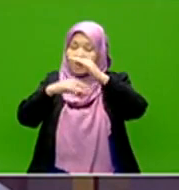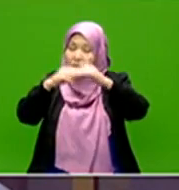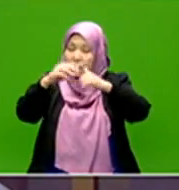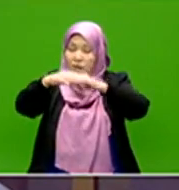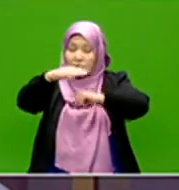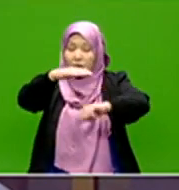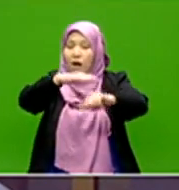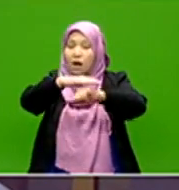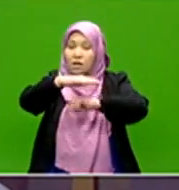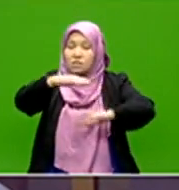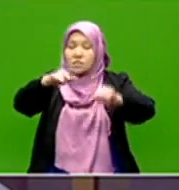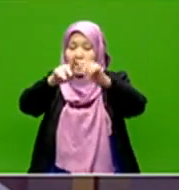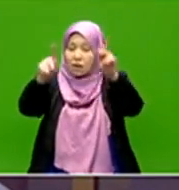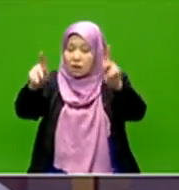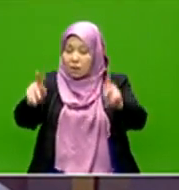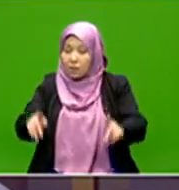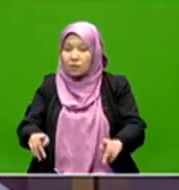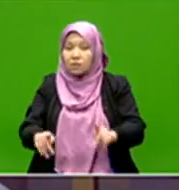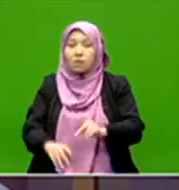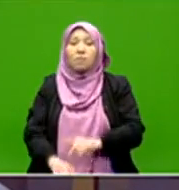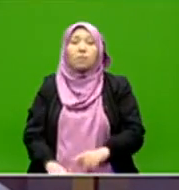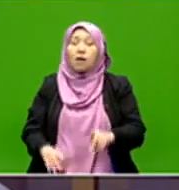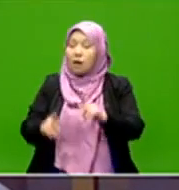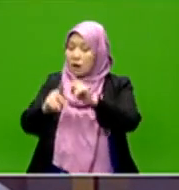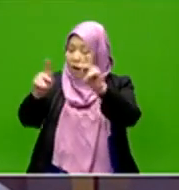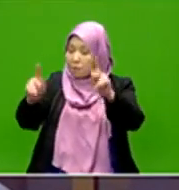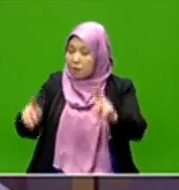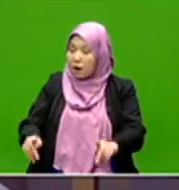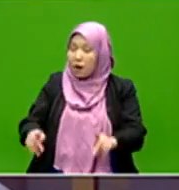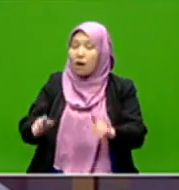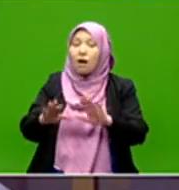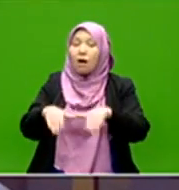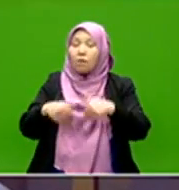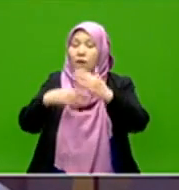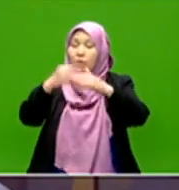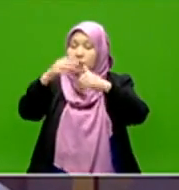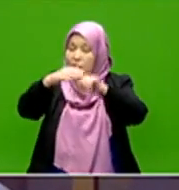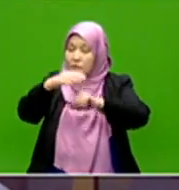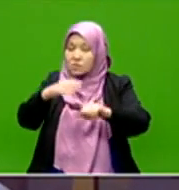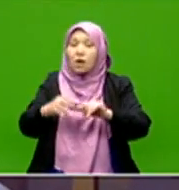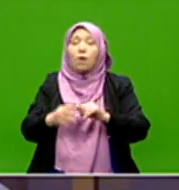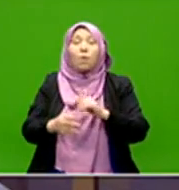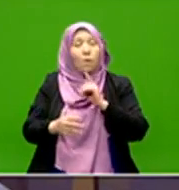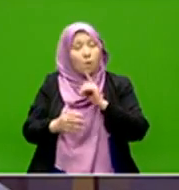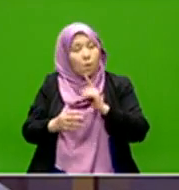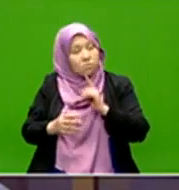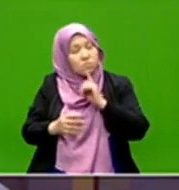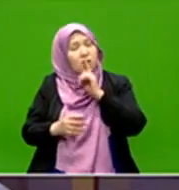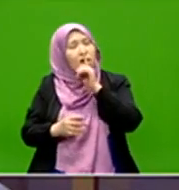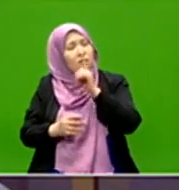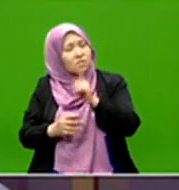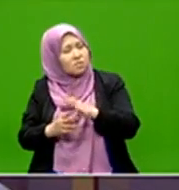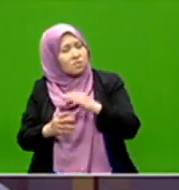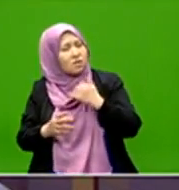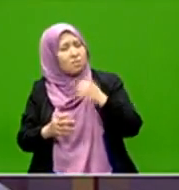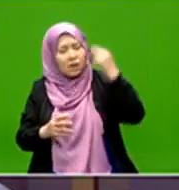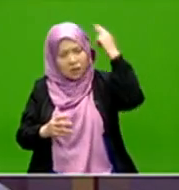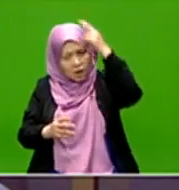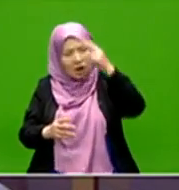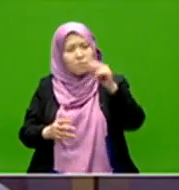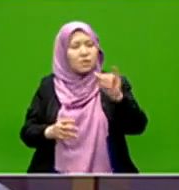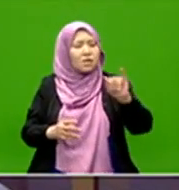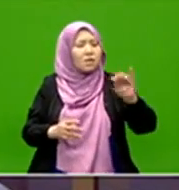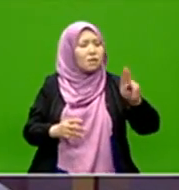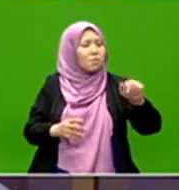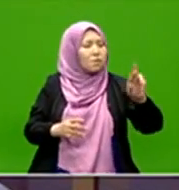asas Baitullah Al-Haram, yang ini Ustaz, ya, Kaabah ini. Masya-Allah. Rupa-rupanya Nabi Ibrahim, ya, mendirikan Qawa'id